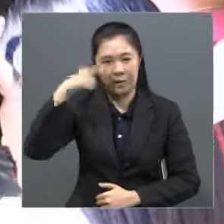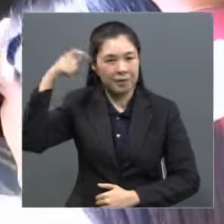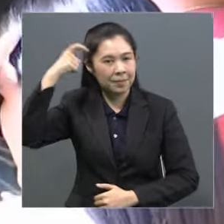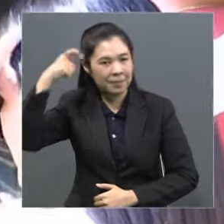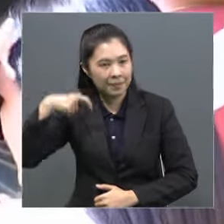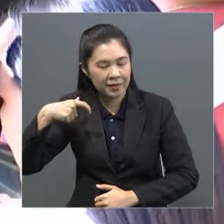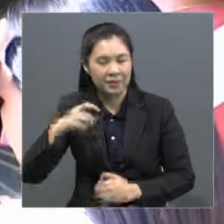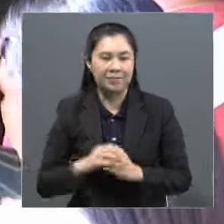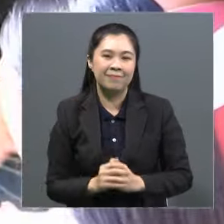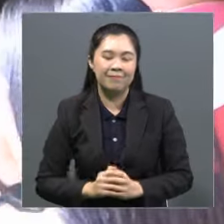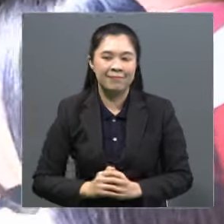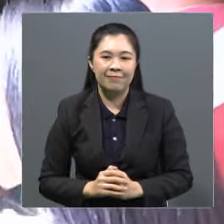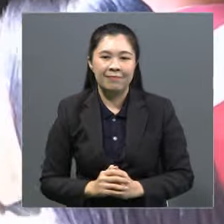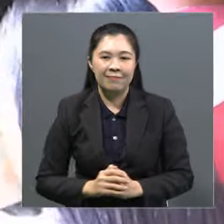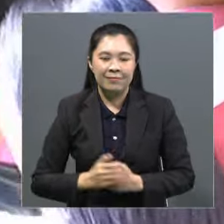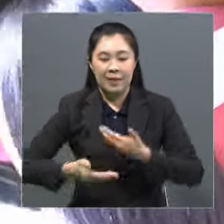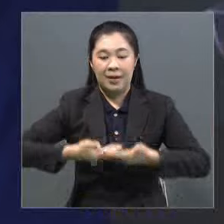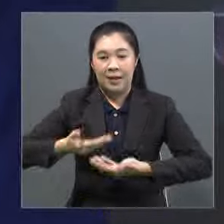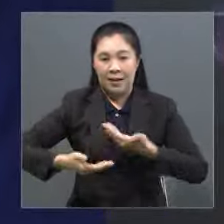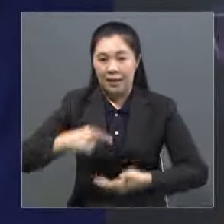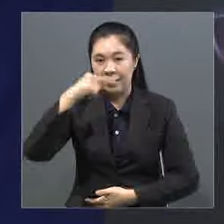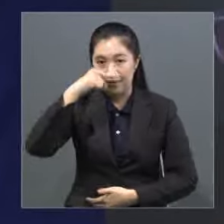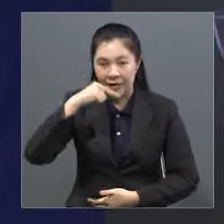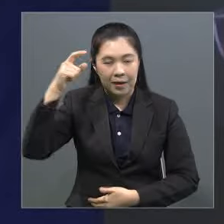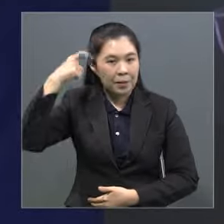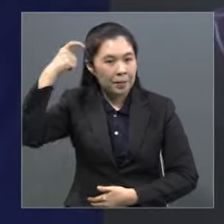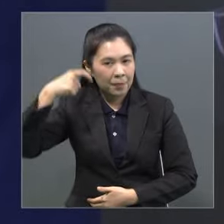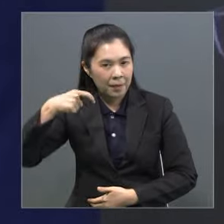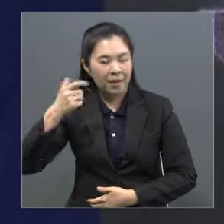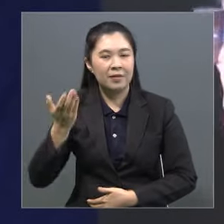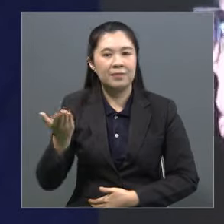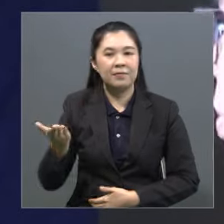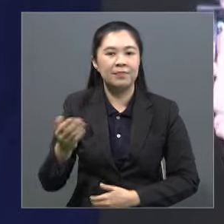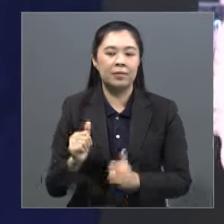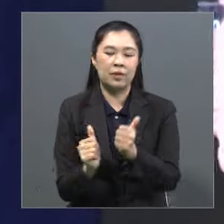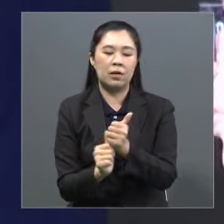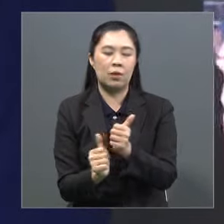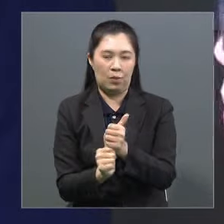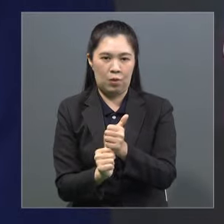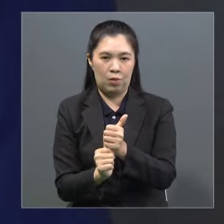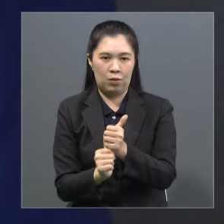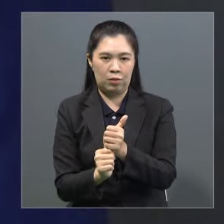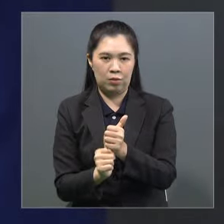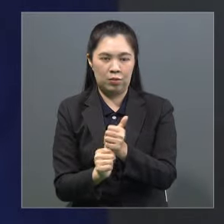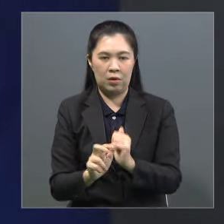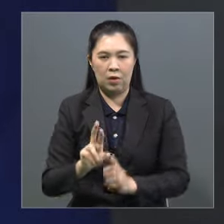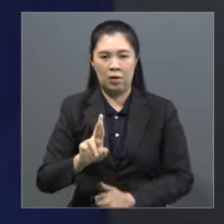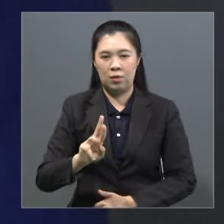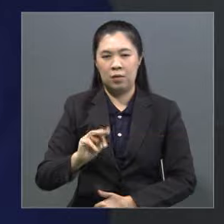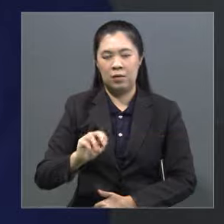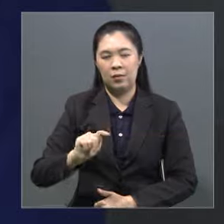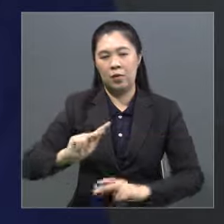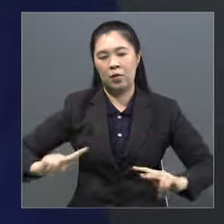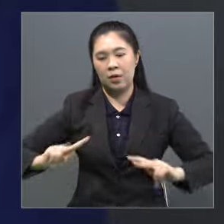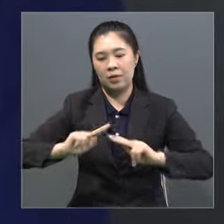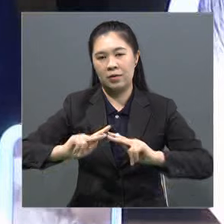คะส่วนเรื่องของการค้าบริเวณชายแดนไทยเมียนมานายภูมิธรรมเวชยชัยรองนายกรัฐมนตรีและรัฐมนตรีว่าการกระทรวงพาณิชย์บอก